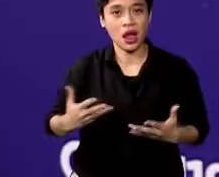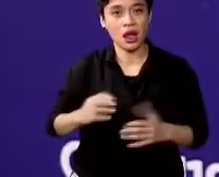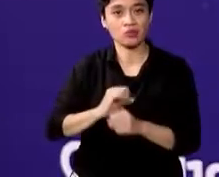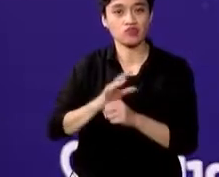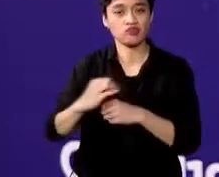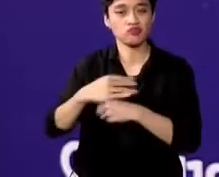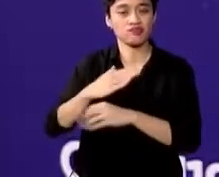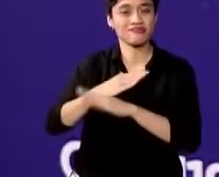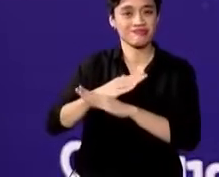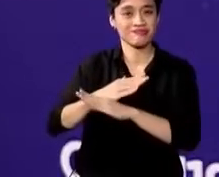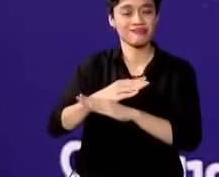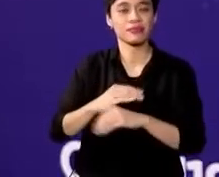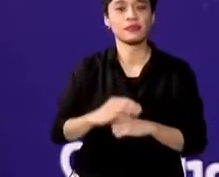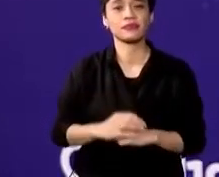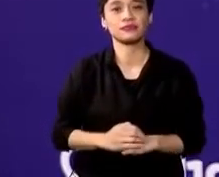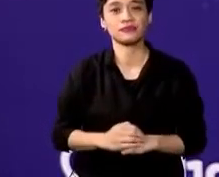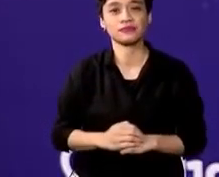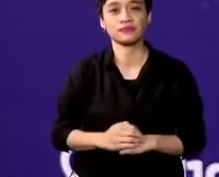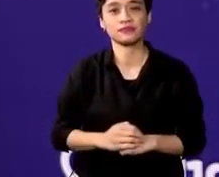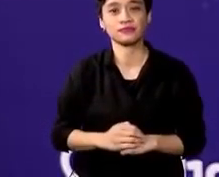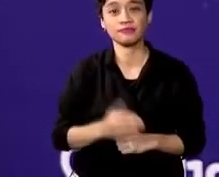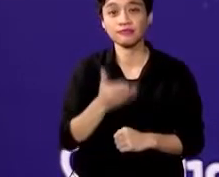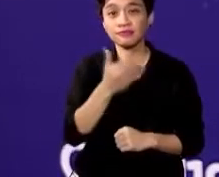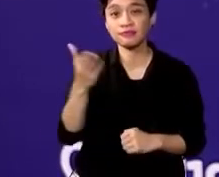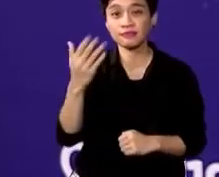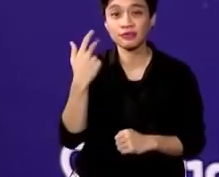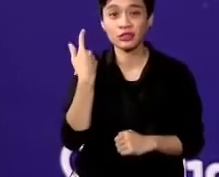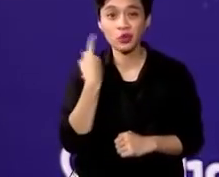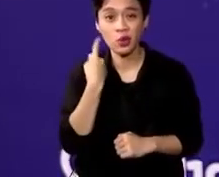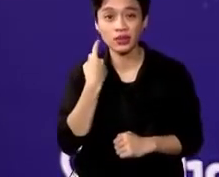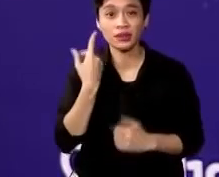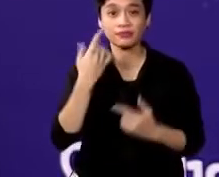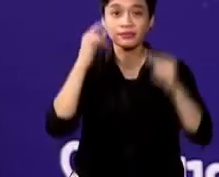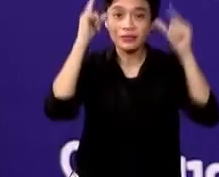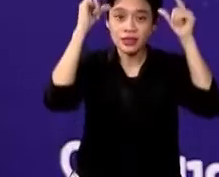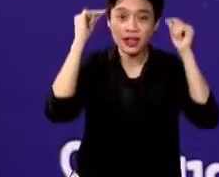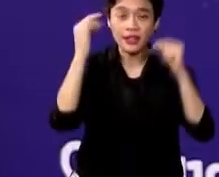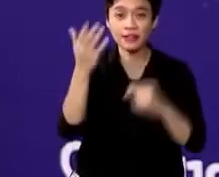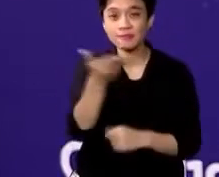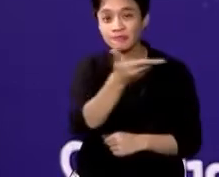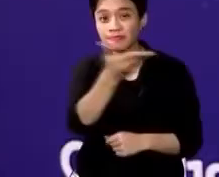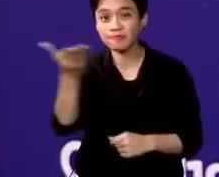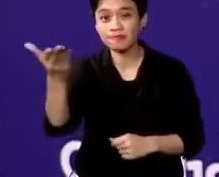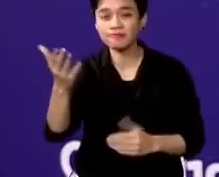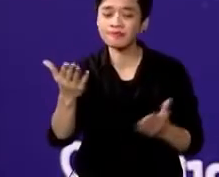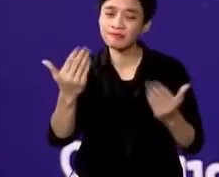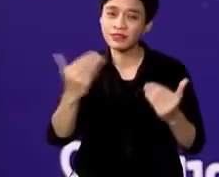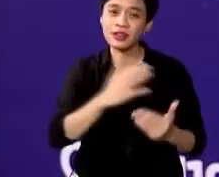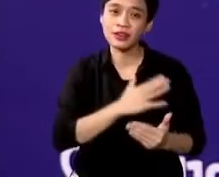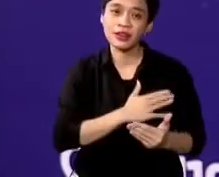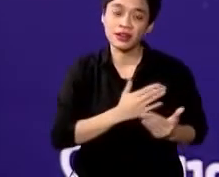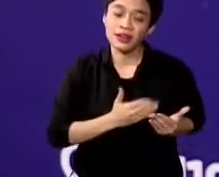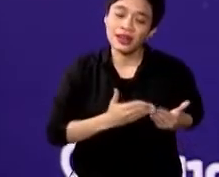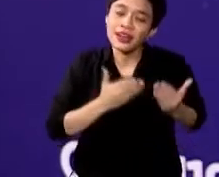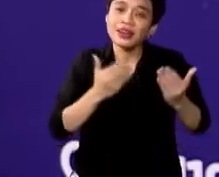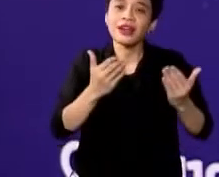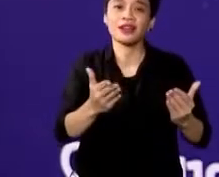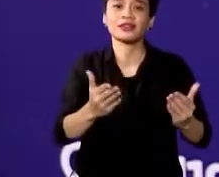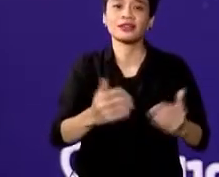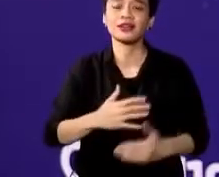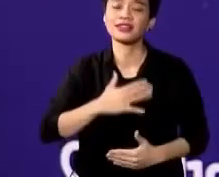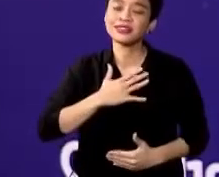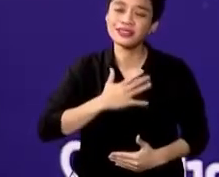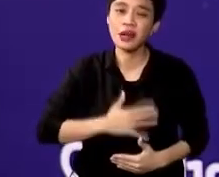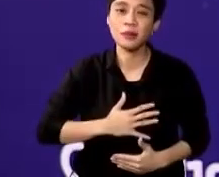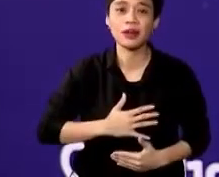dan untuk e tenaga kesehatan tentunya Mari selalu ee dengan ikhlas dengan sabar dan ini adalah